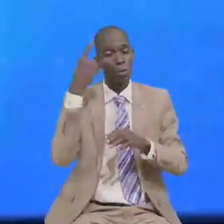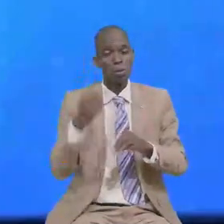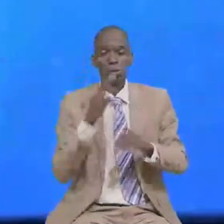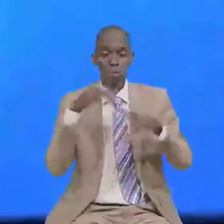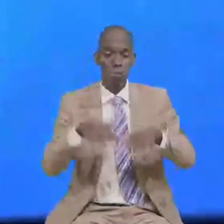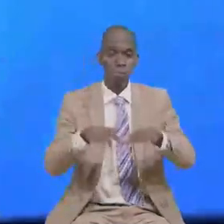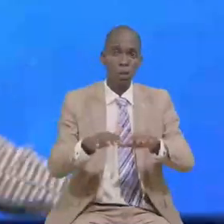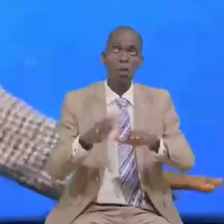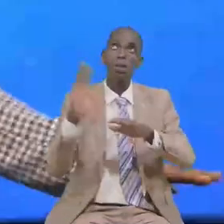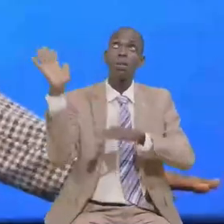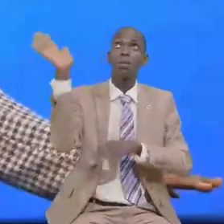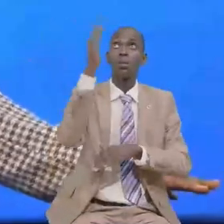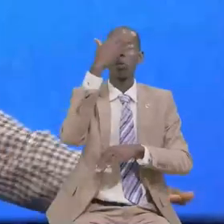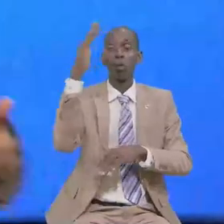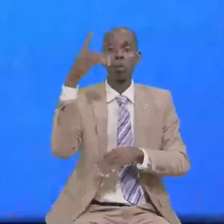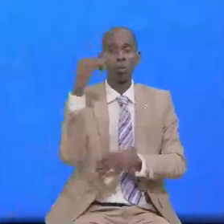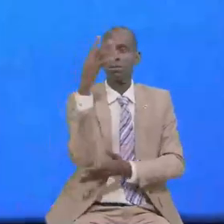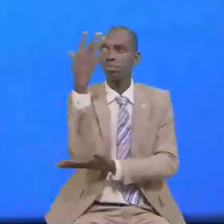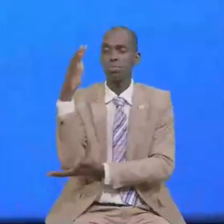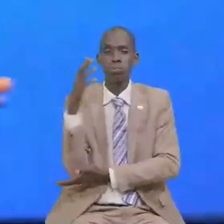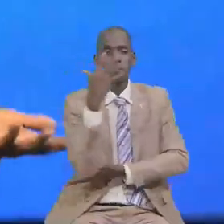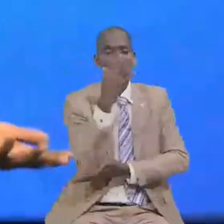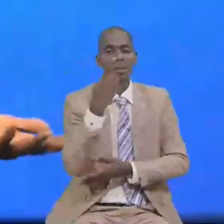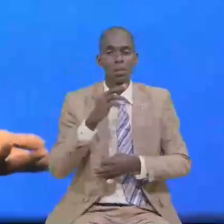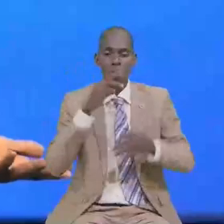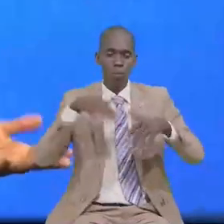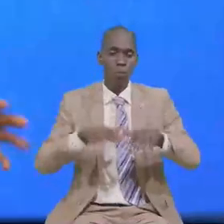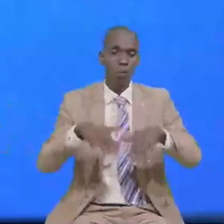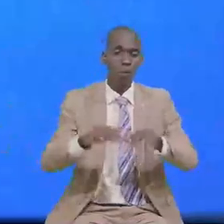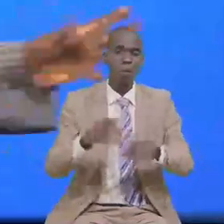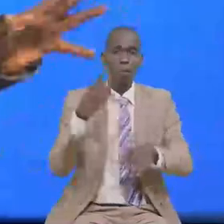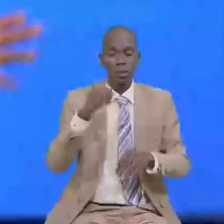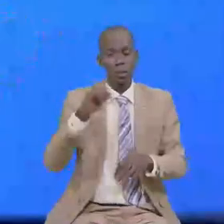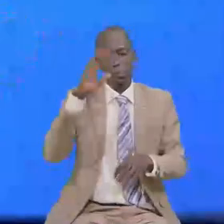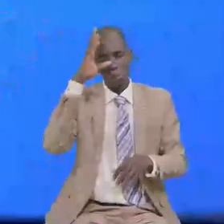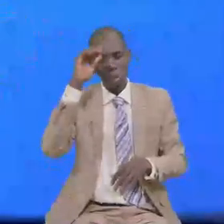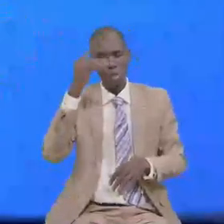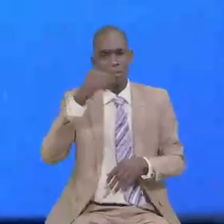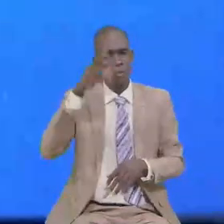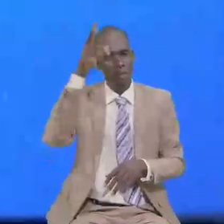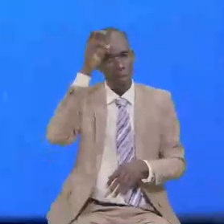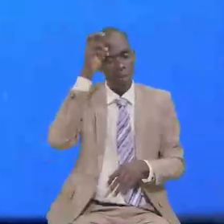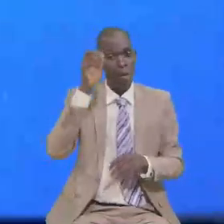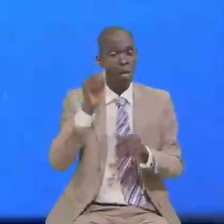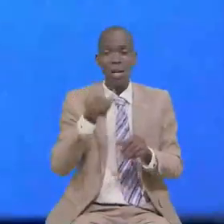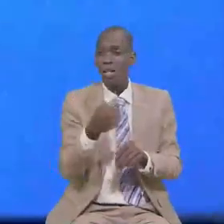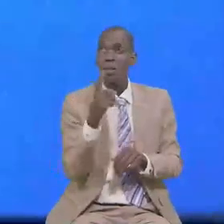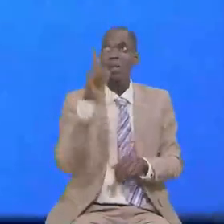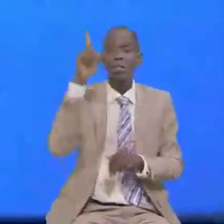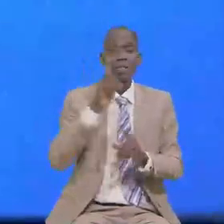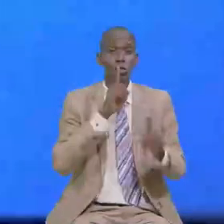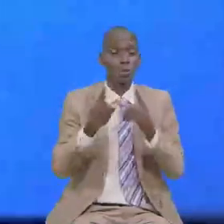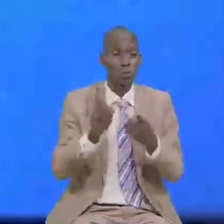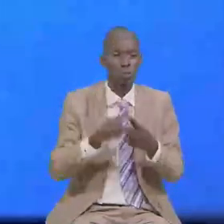que la mer, le ciel, la forêt, les océans, l'homme, les